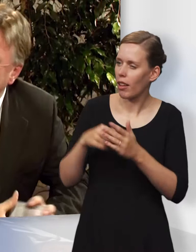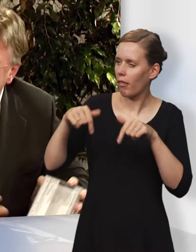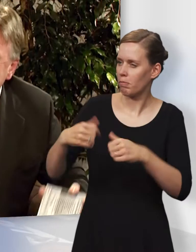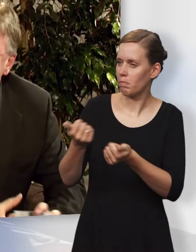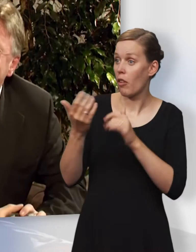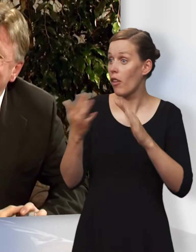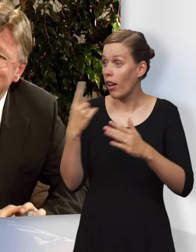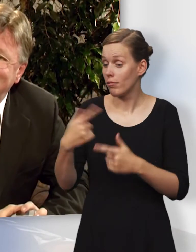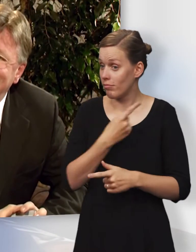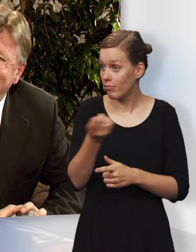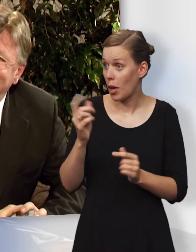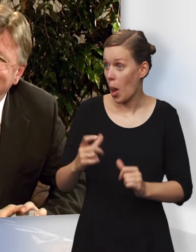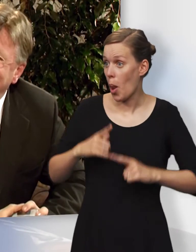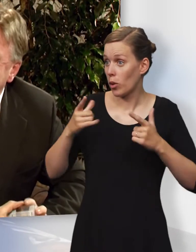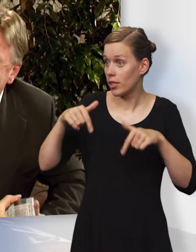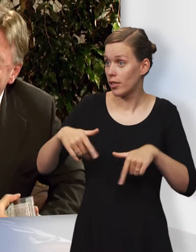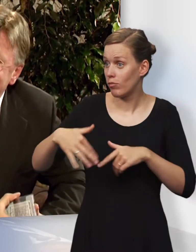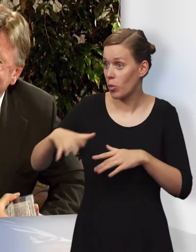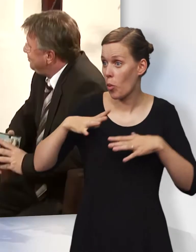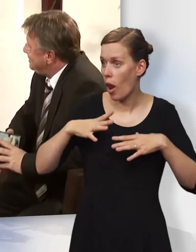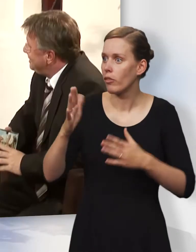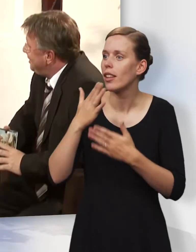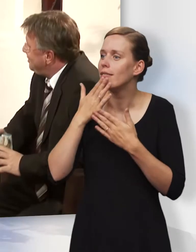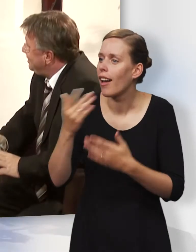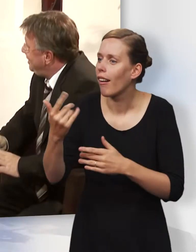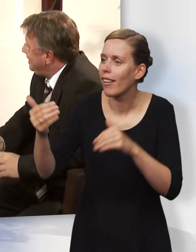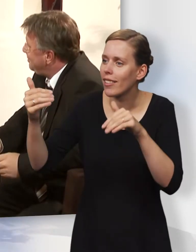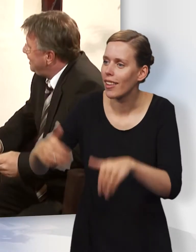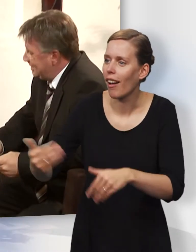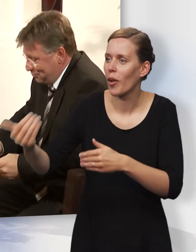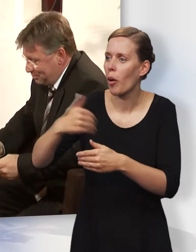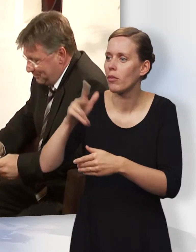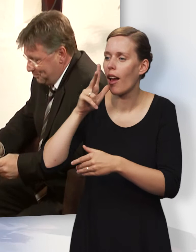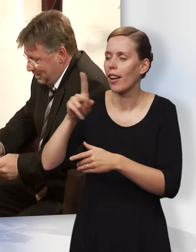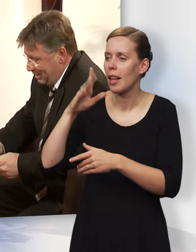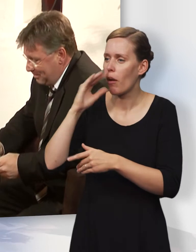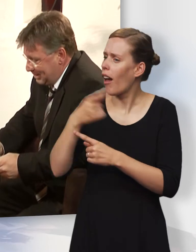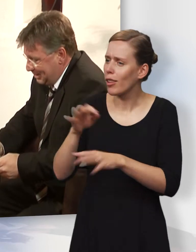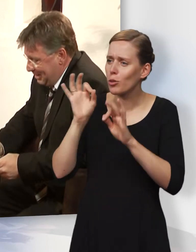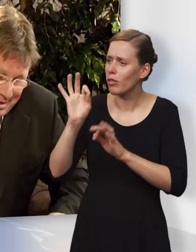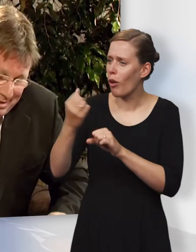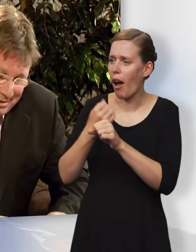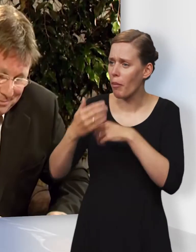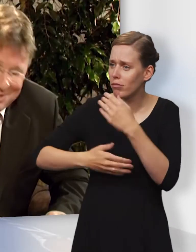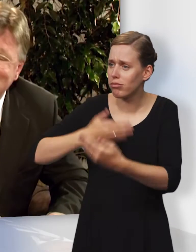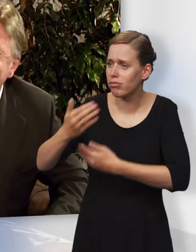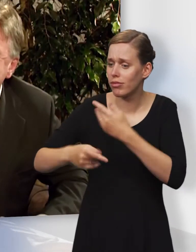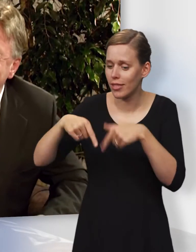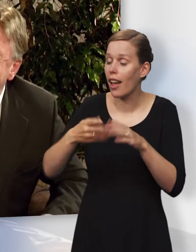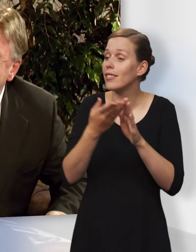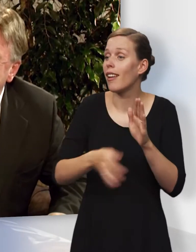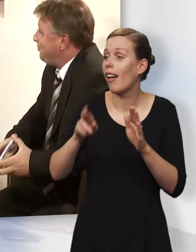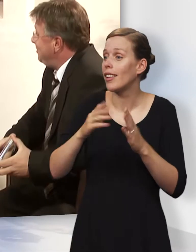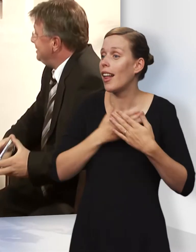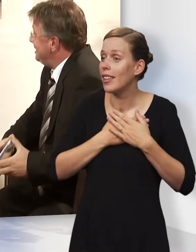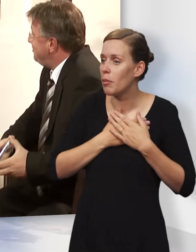gebracht, auch vielleicht mal hier Urlaub zu machen. Ja. Danke Ihnen ganz herzlich dafür, dass Sie da waren, Herr Kleemann. Alles Gute für Ihre Arbeit hier im Tal der